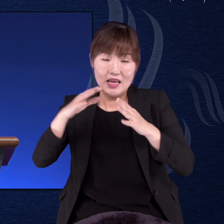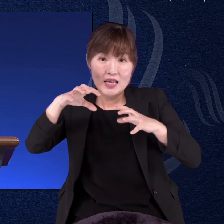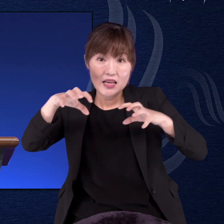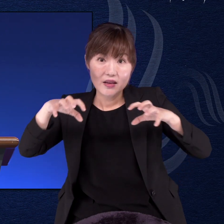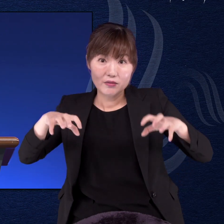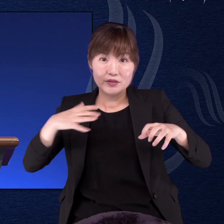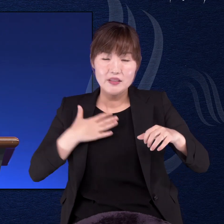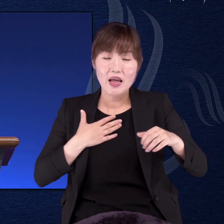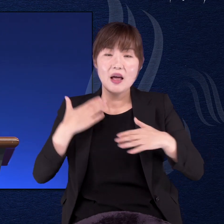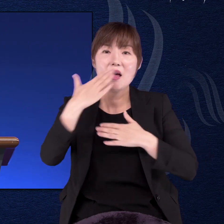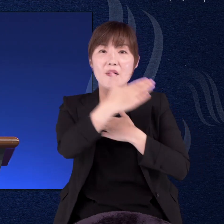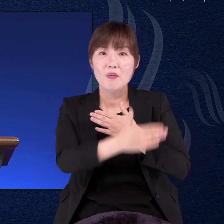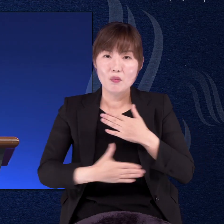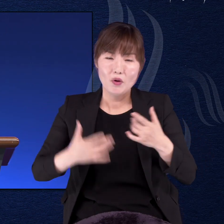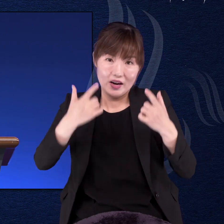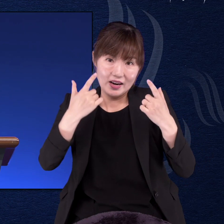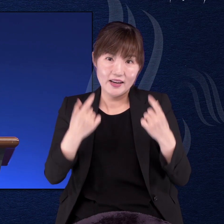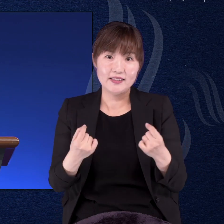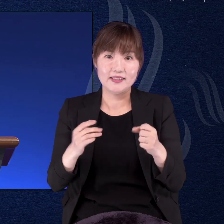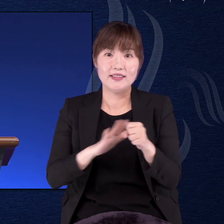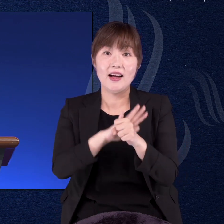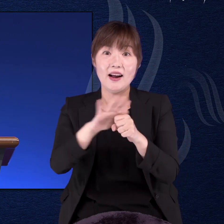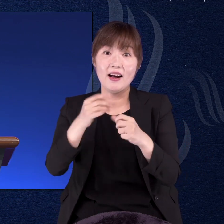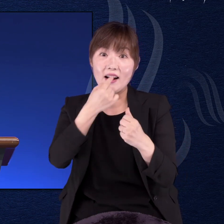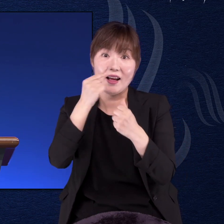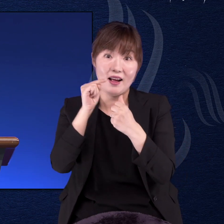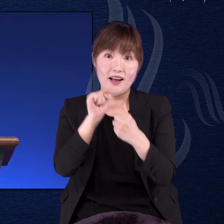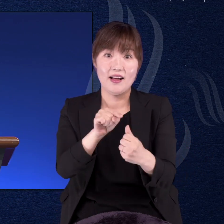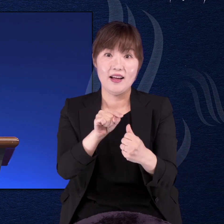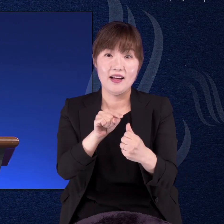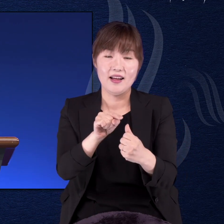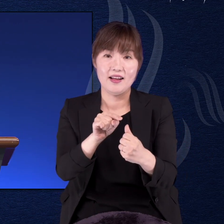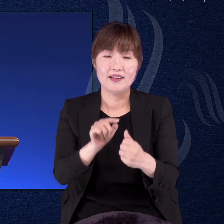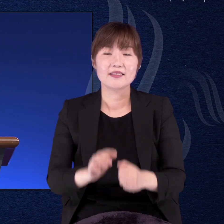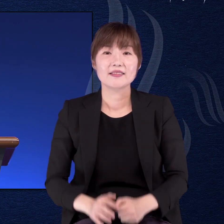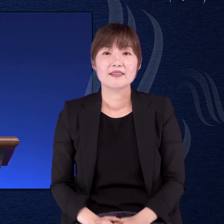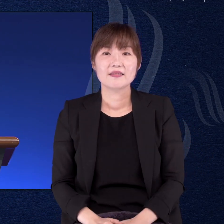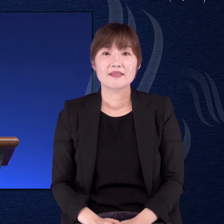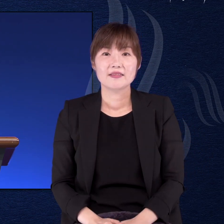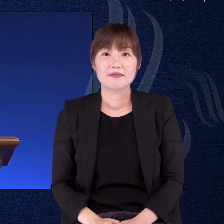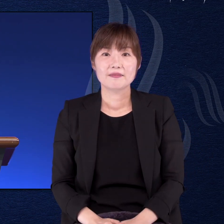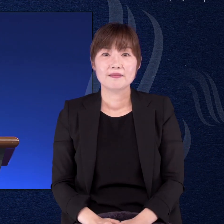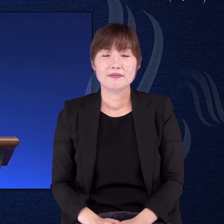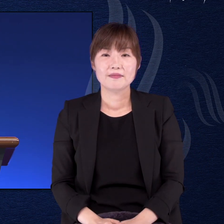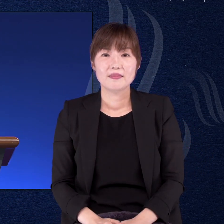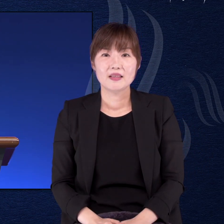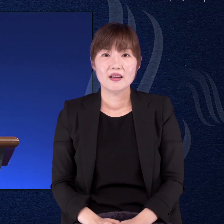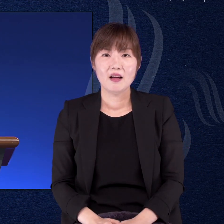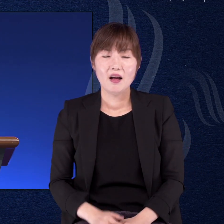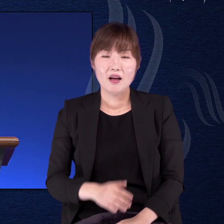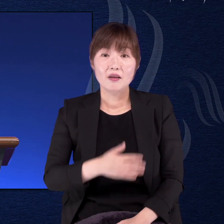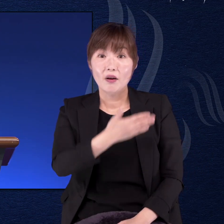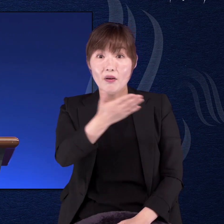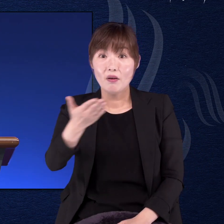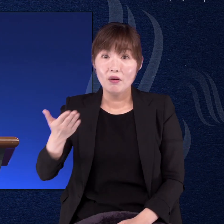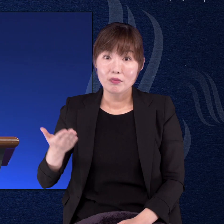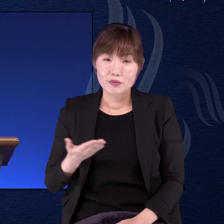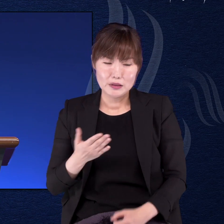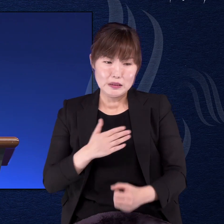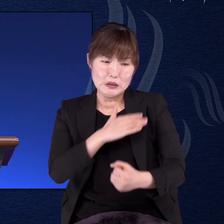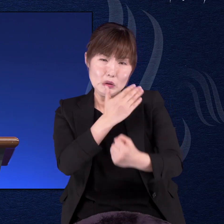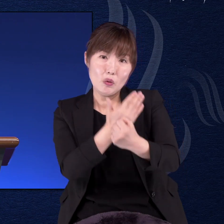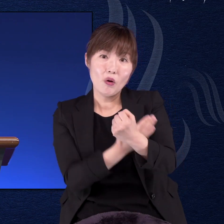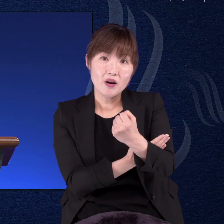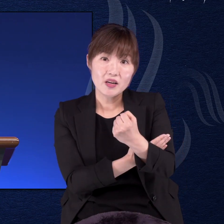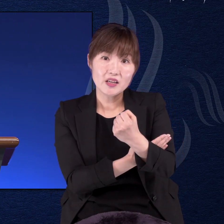하는 이웃이 있다고 생각해요. 저는 마땅히 받아야 될 사랑을 못 받고 마땅히 누려야 될 권리를 못 누리는 그런